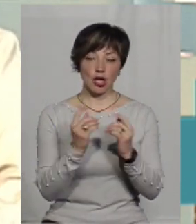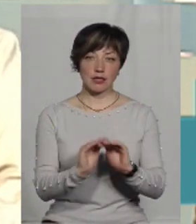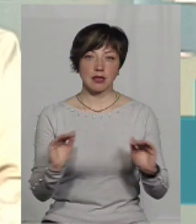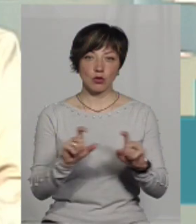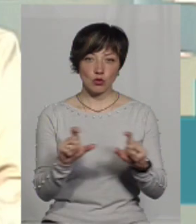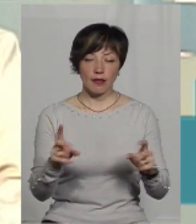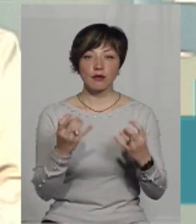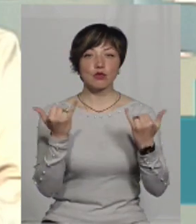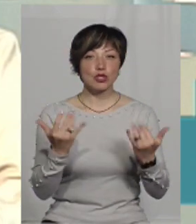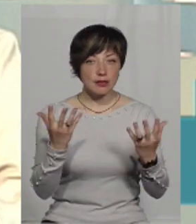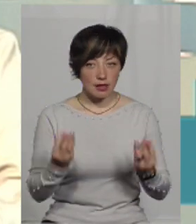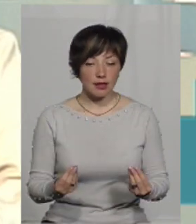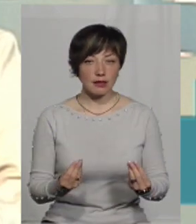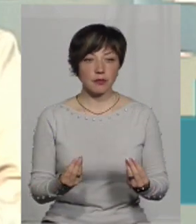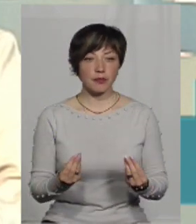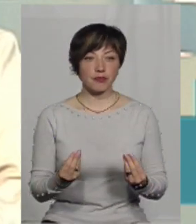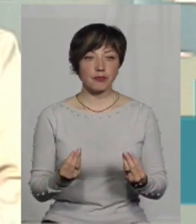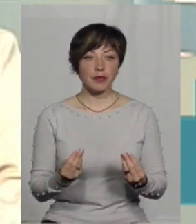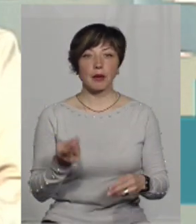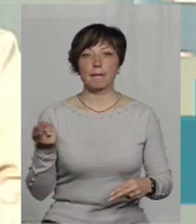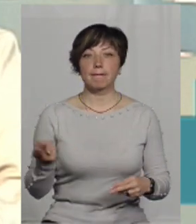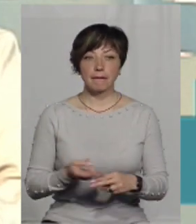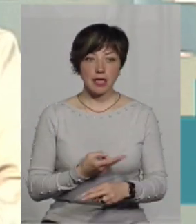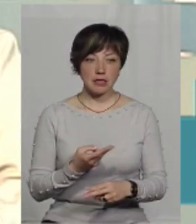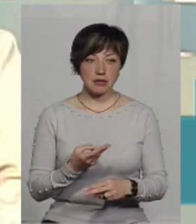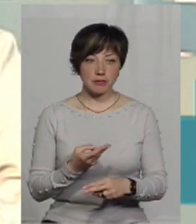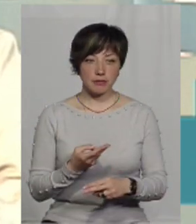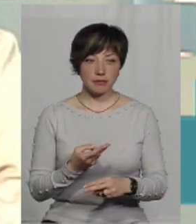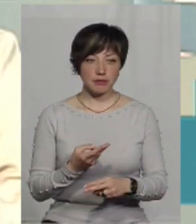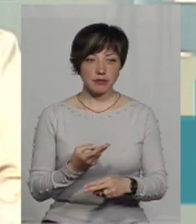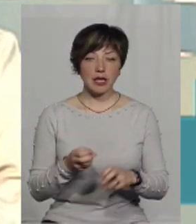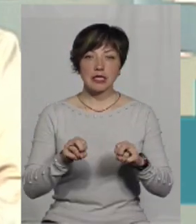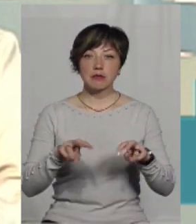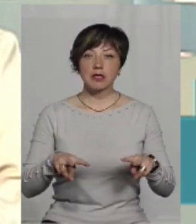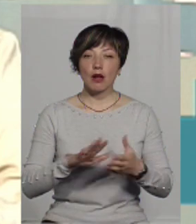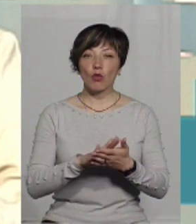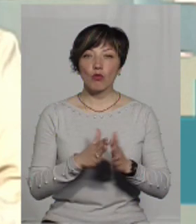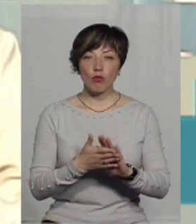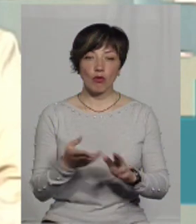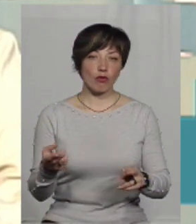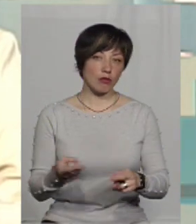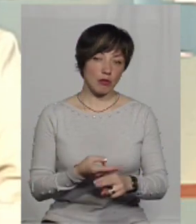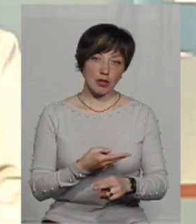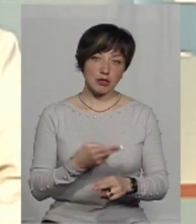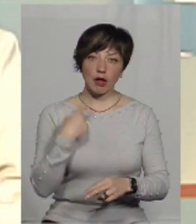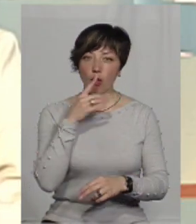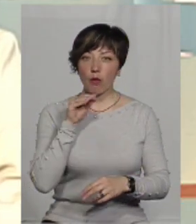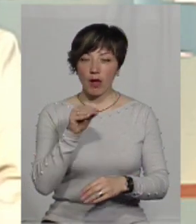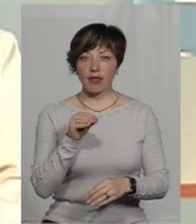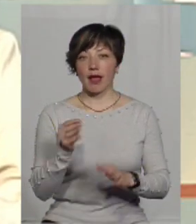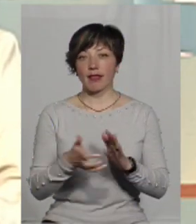садочки. Звичайно, на сьогоднішній день без спеціальних умов, без